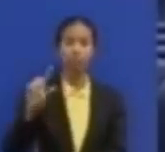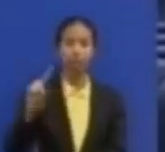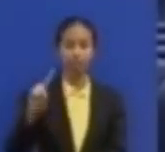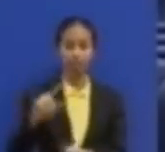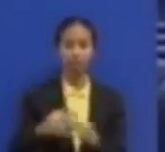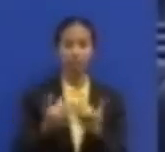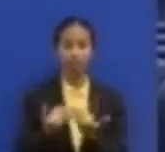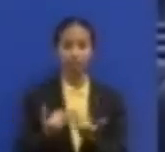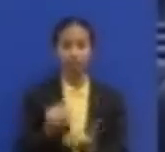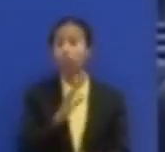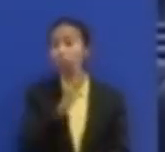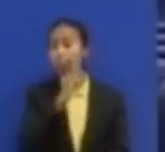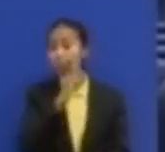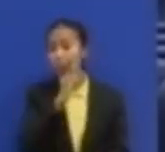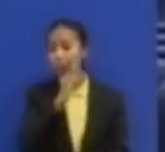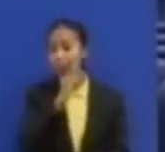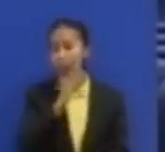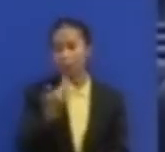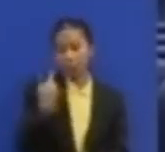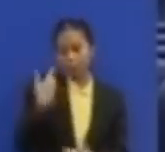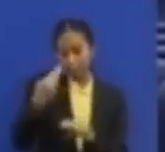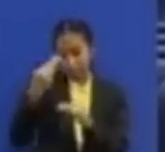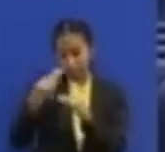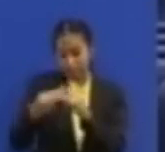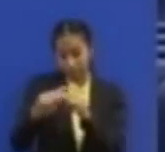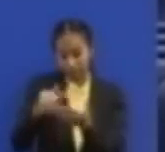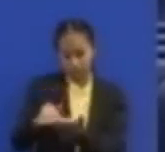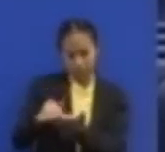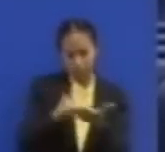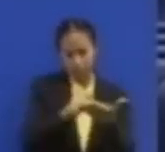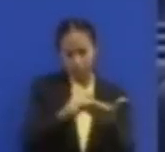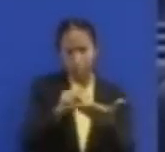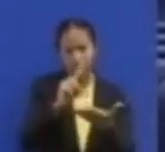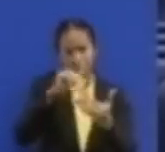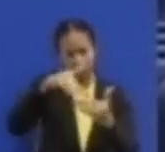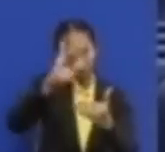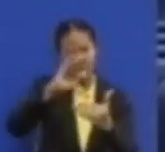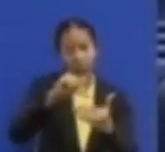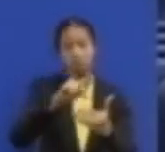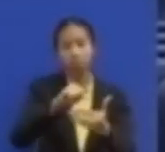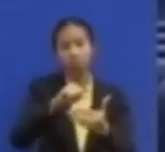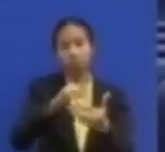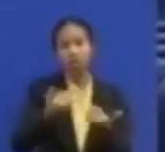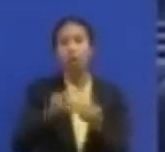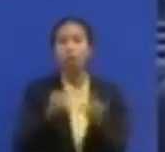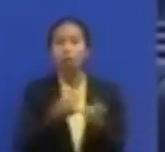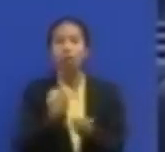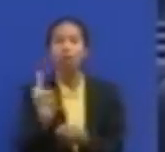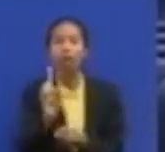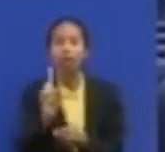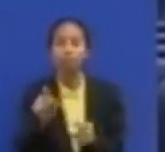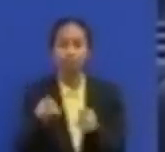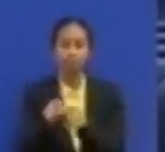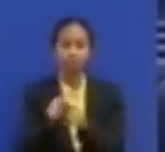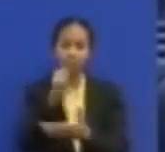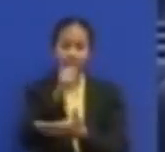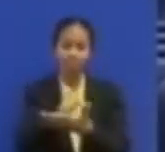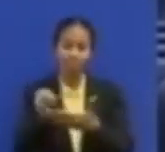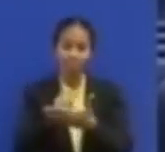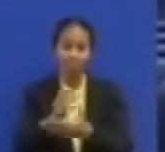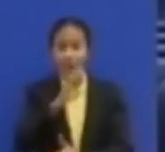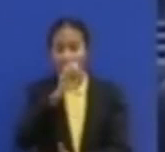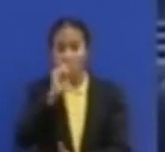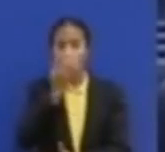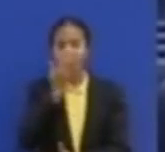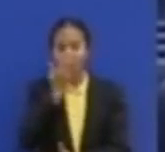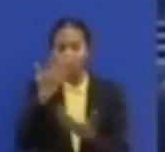ว่ามีการเสนอชื่อมากกว่า1คนเนี่ยนะคะก็จะใช้วิธีลงคะแนนลับแล้วก็ขานชื่อส.ส.ทีละคน